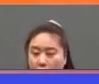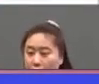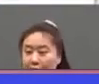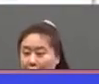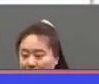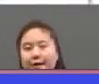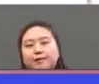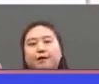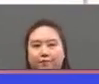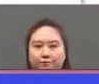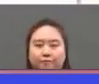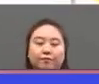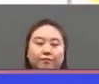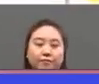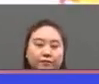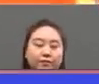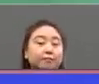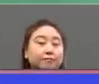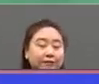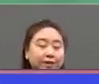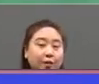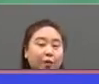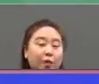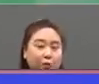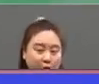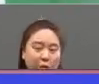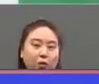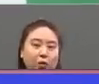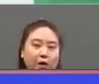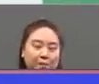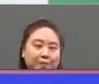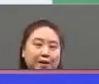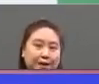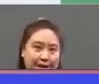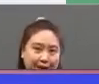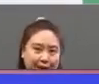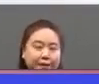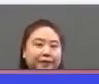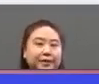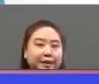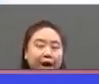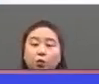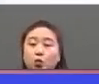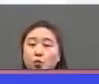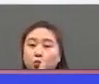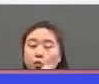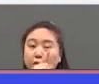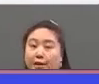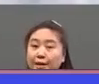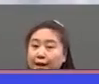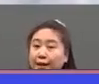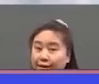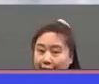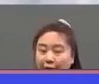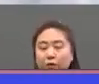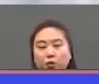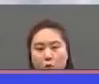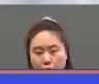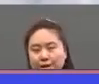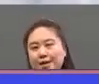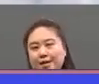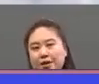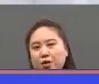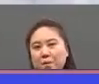จารย์แค่ถนนฝั่งเดียวเนี่ยมันก็ได้คะแนนเสียงกันเยอะแล้วนะอย่างจตุจักรเมื่อรอบหนึ่งอ่ะรู้สึกว่าคะแนนต่างกัน